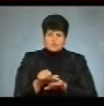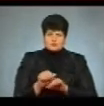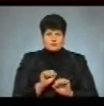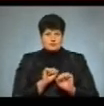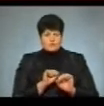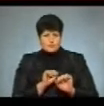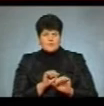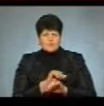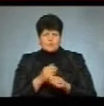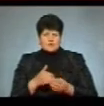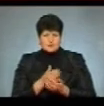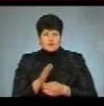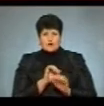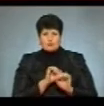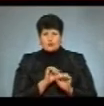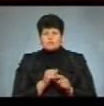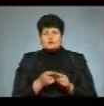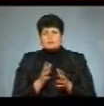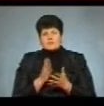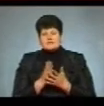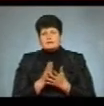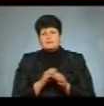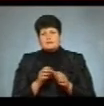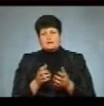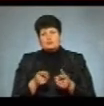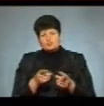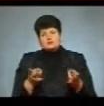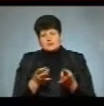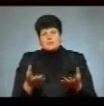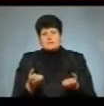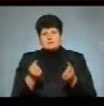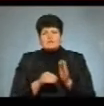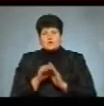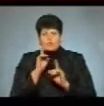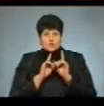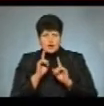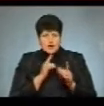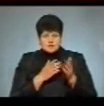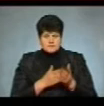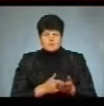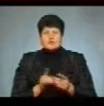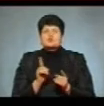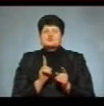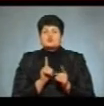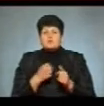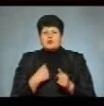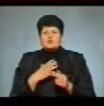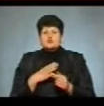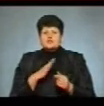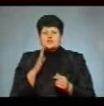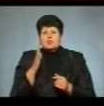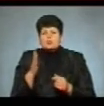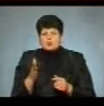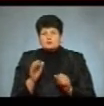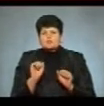більше інструментів для вирішення якихось конкретних питань, йому потрібна підтримка Верховної Ради. Тобто, що ми очікуємо, що може,